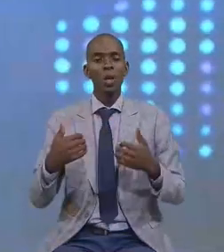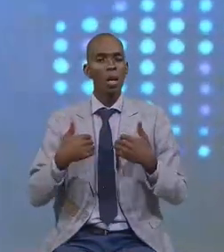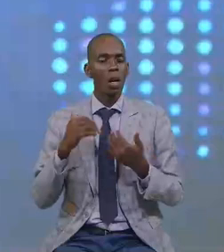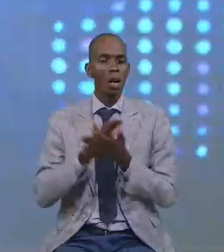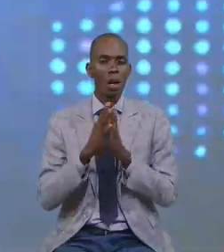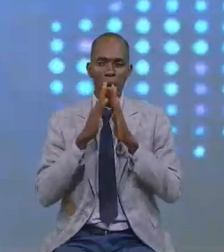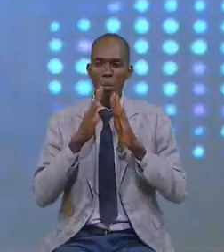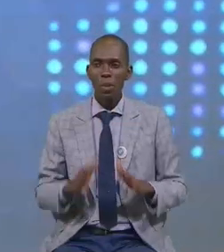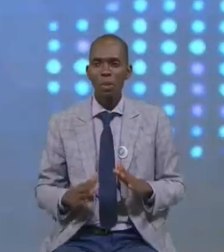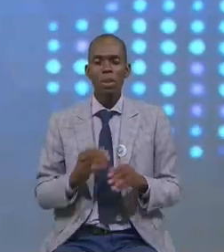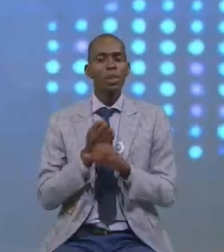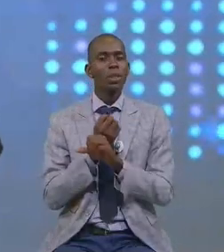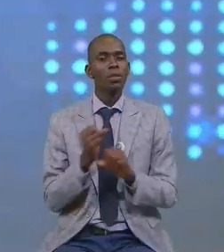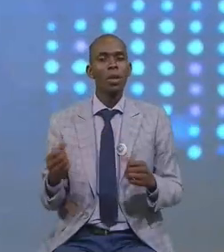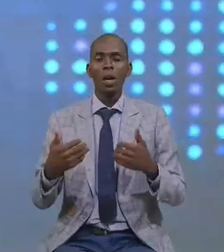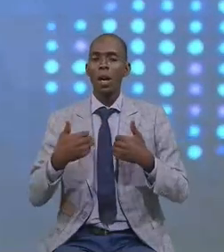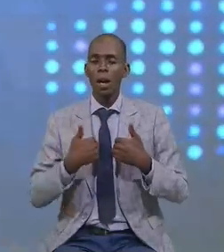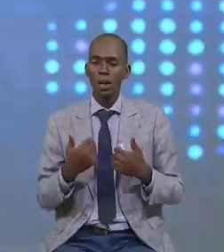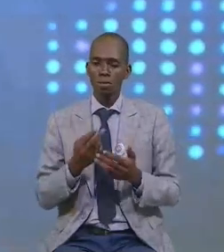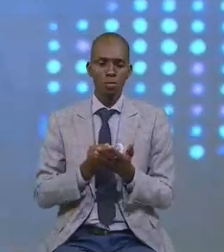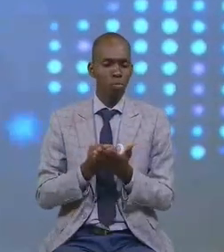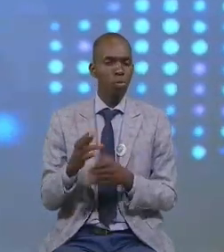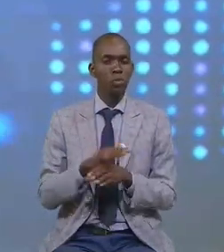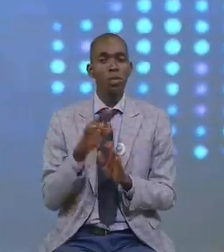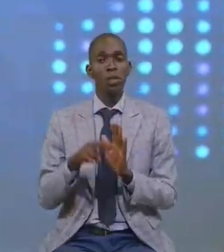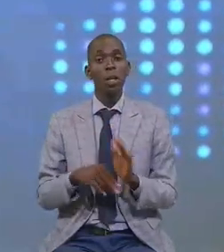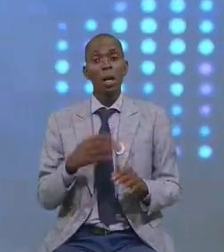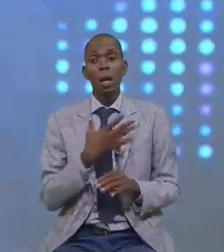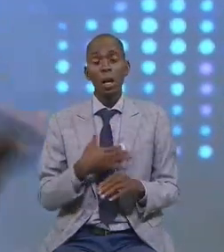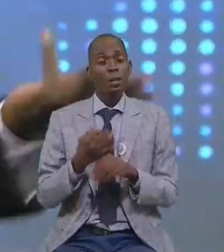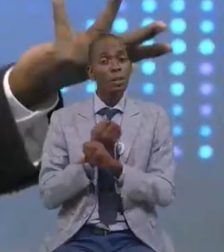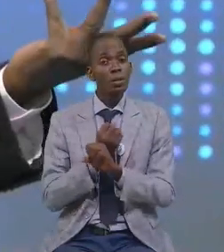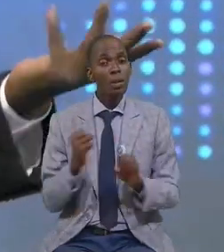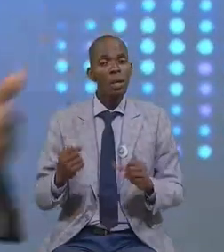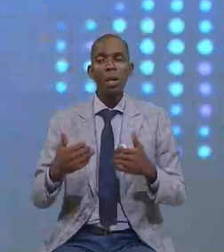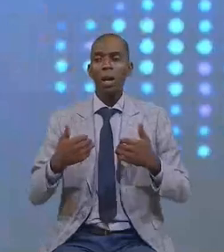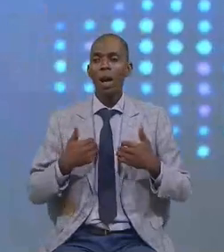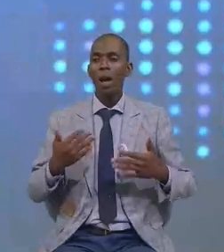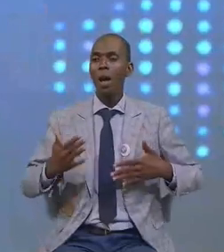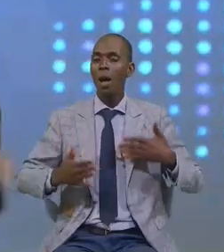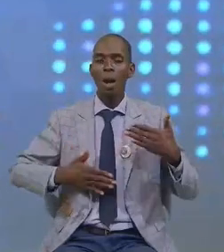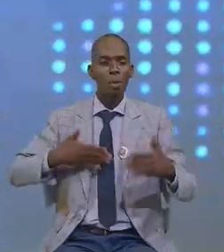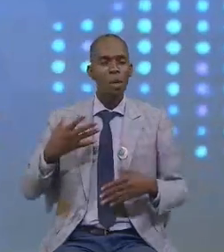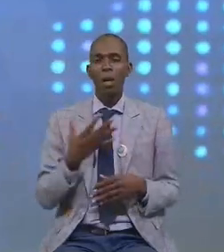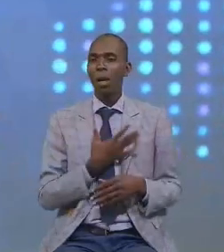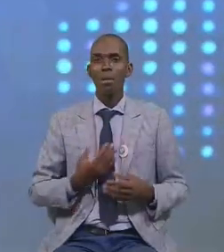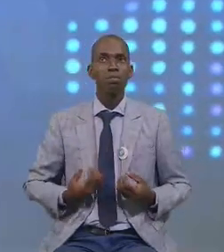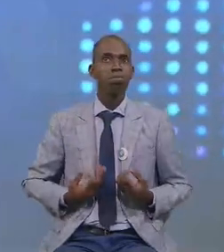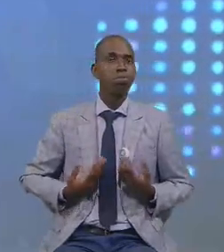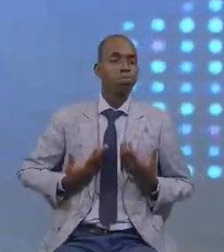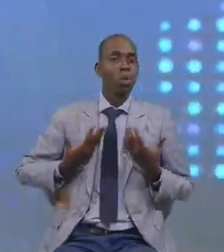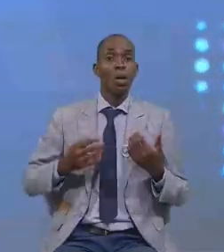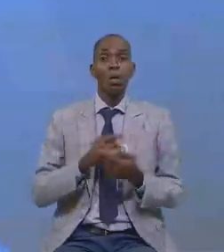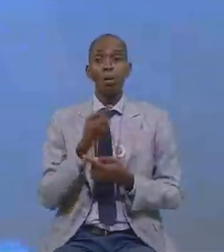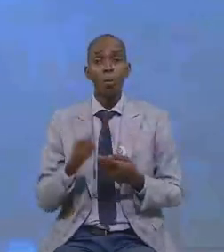Le salut à la sincérité. Le salut à la joie, l'allégresse lorsque tu